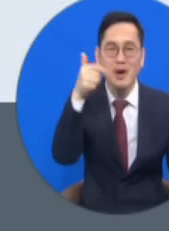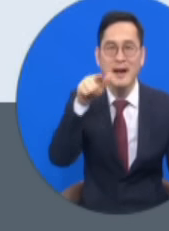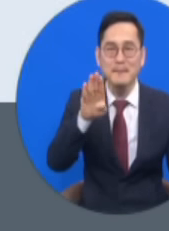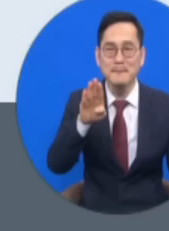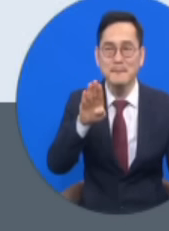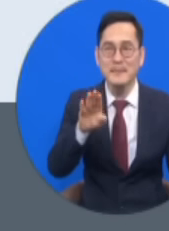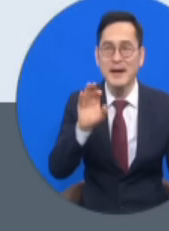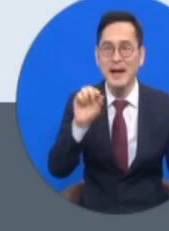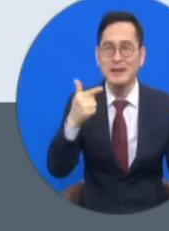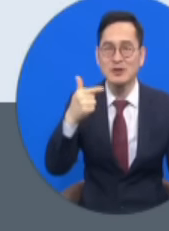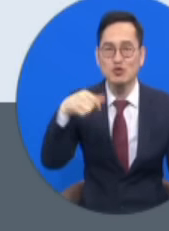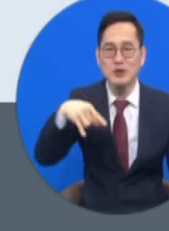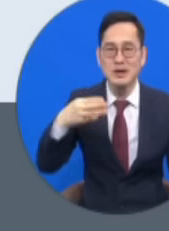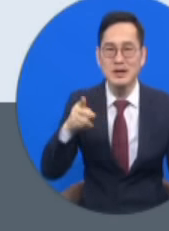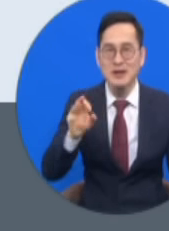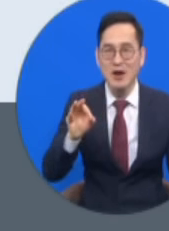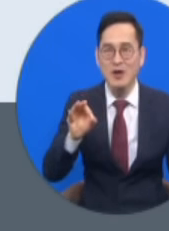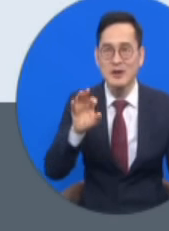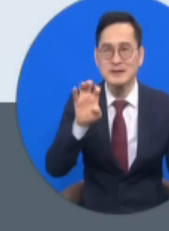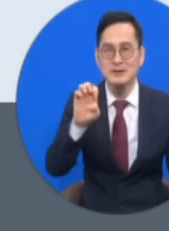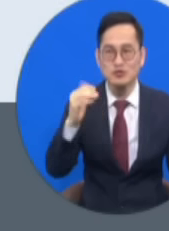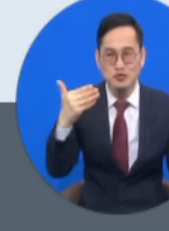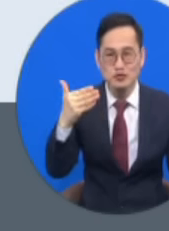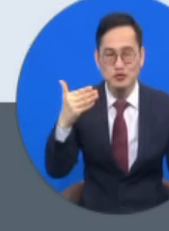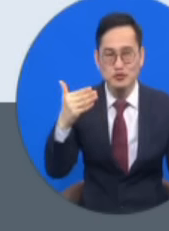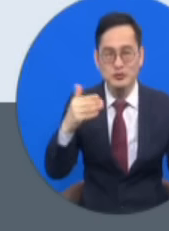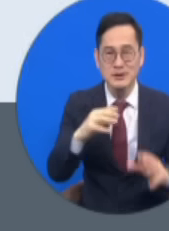안기령 49, 김재섭 40.3.